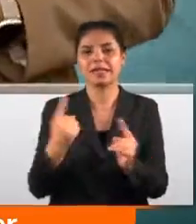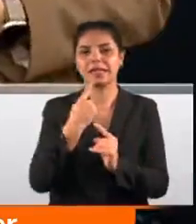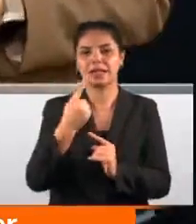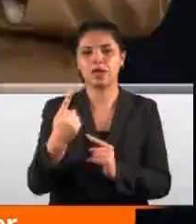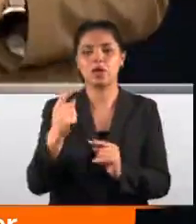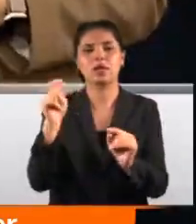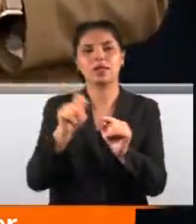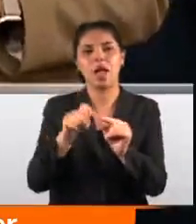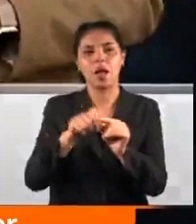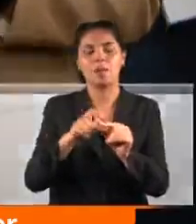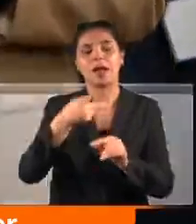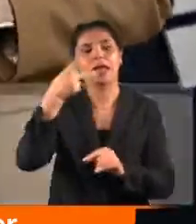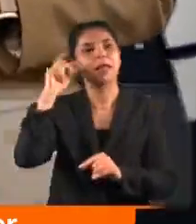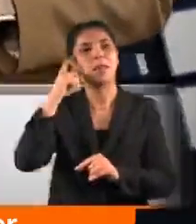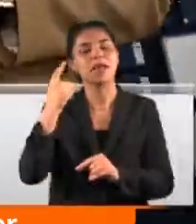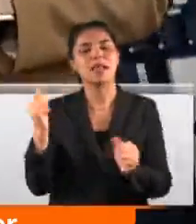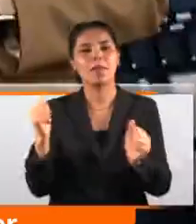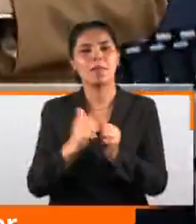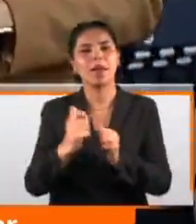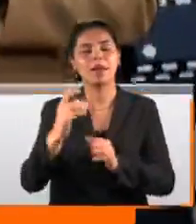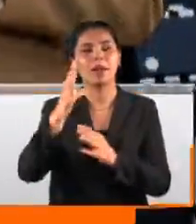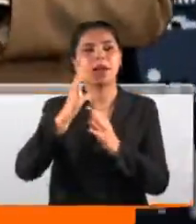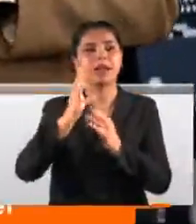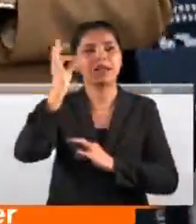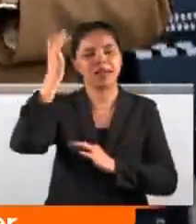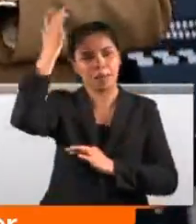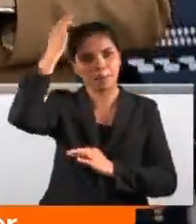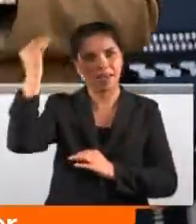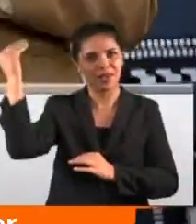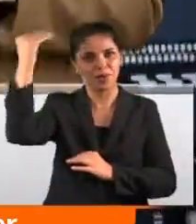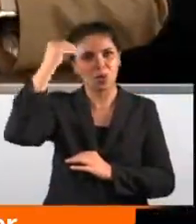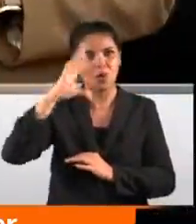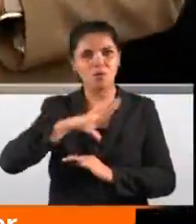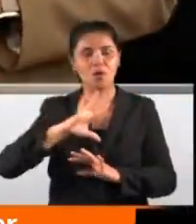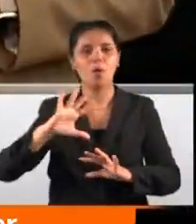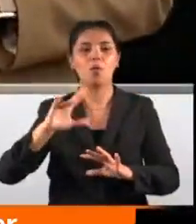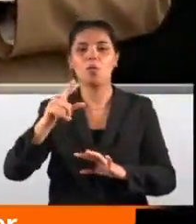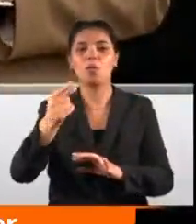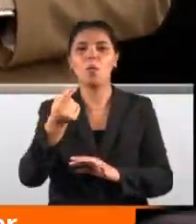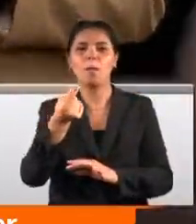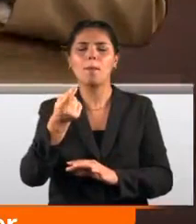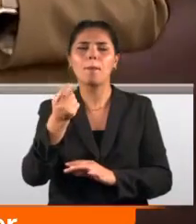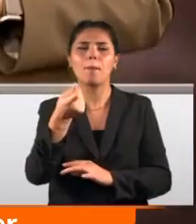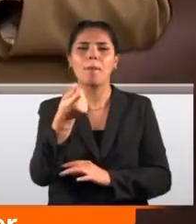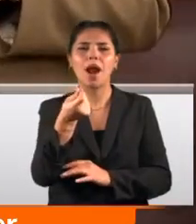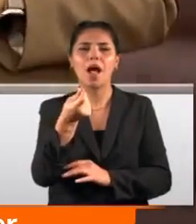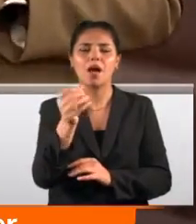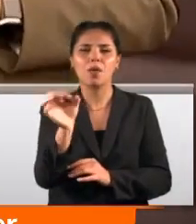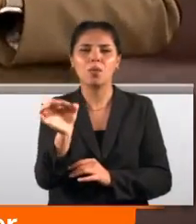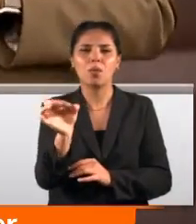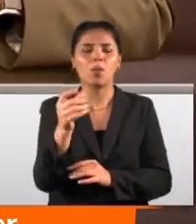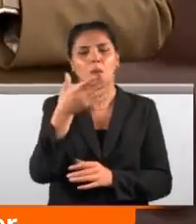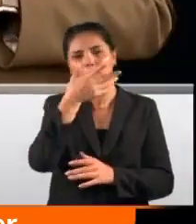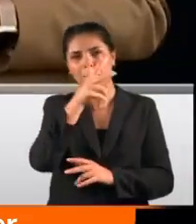bir onarıcı. Yapay zeka ile insan beynine entegre edecek Neuralink çalışmalarında bozuk para büyüklüğündeki bir çip insanların